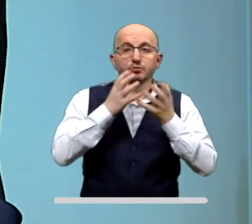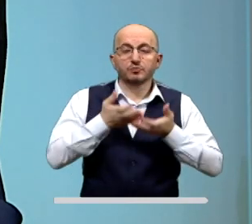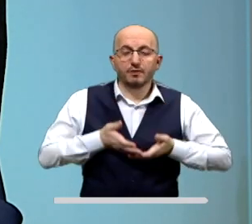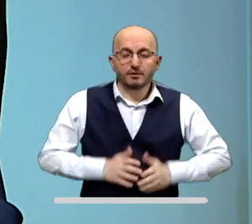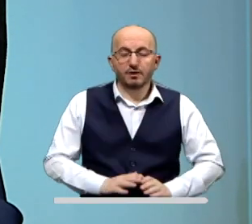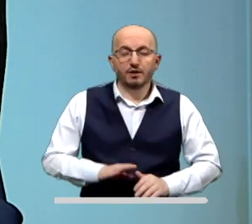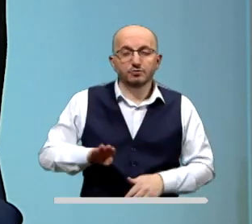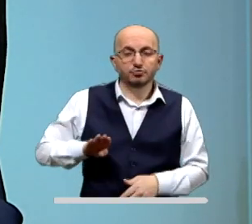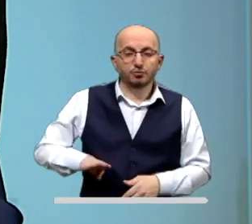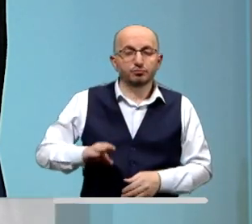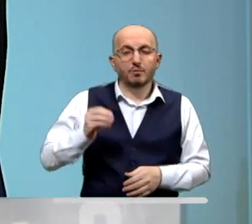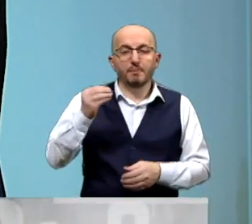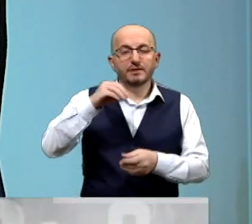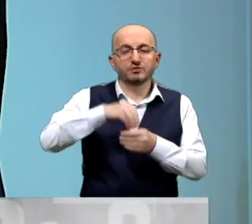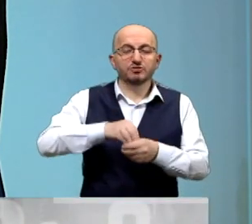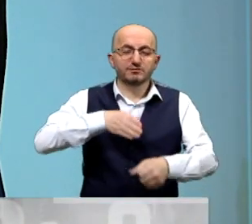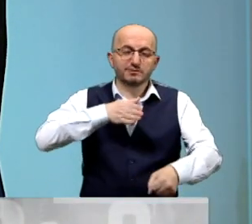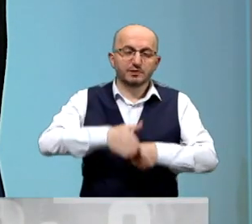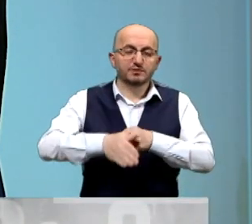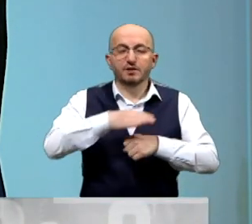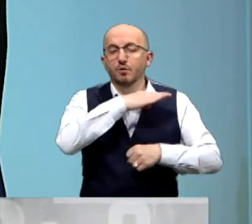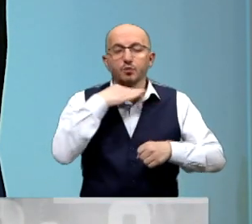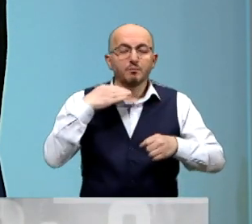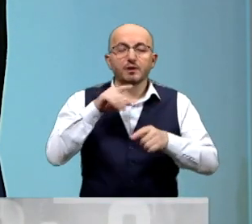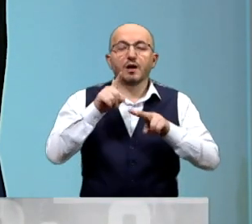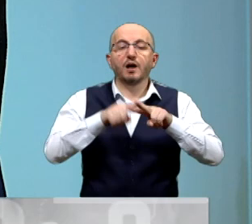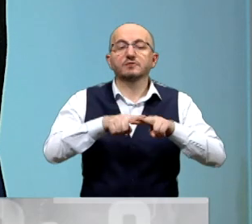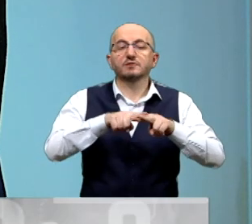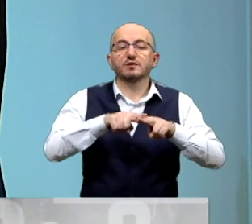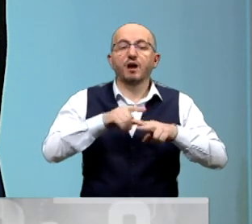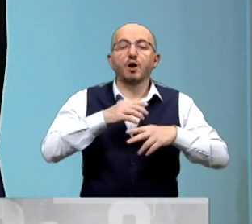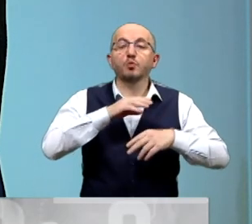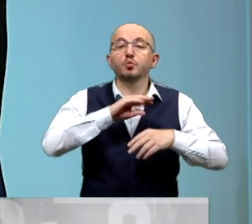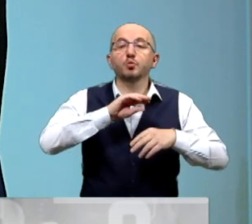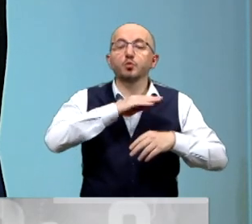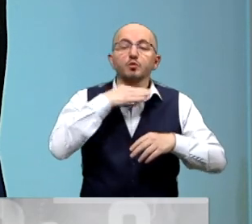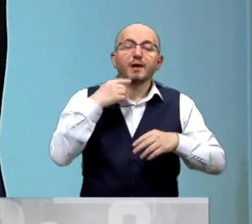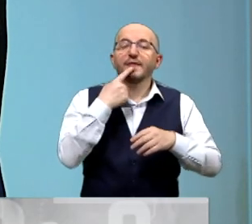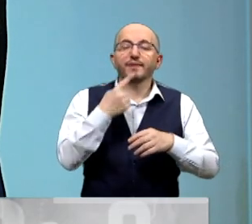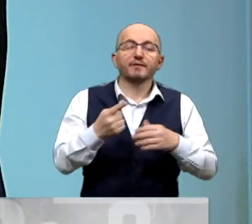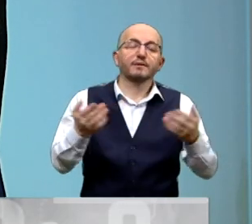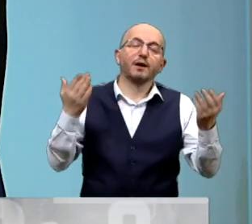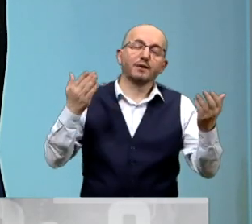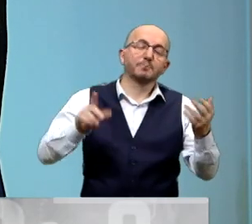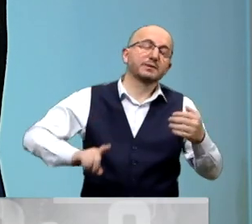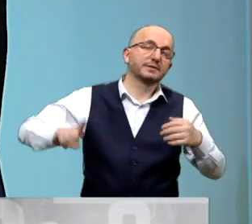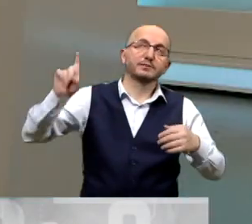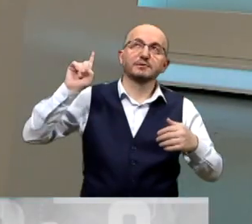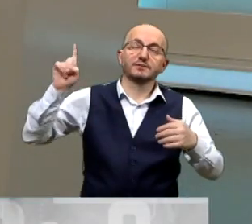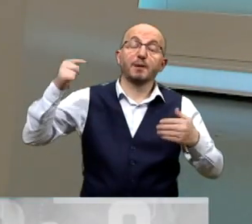kesilen kurbana Akika kurbanı denir şöyle diyelim Ya Rabbi sen